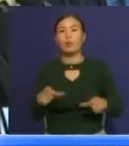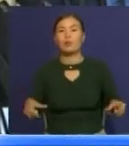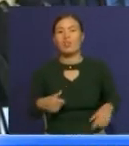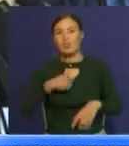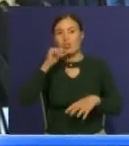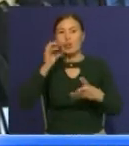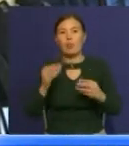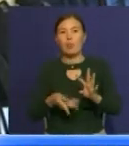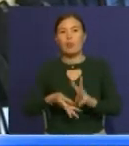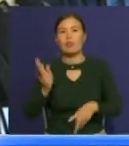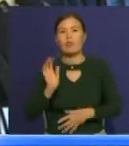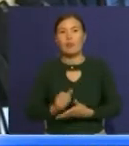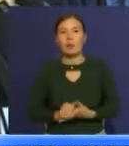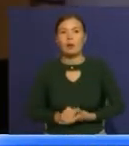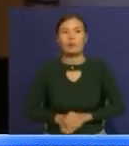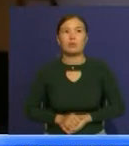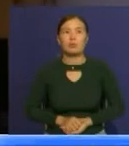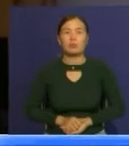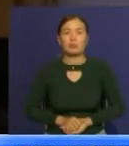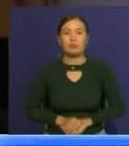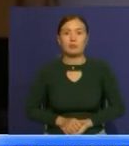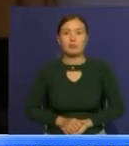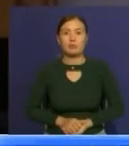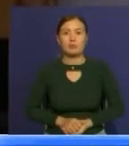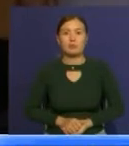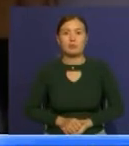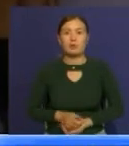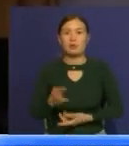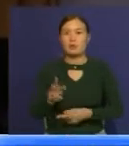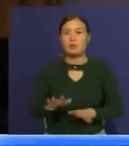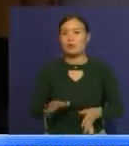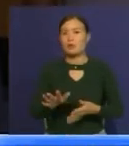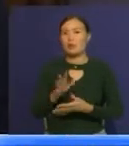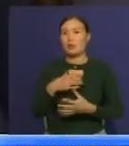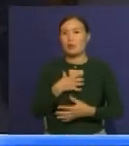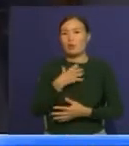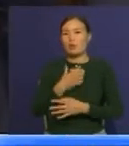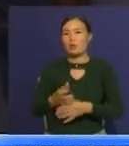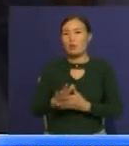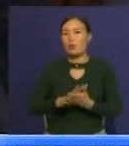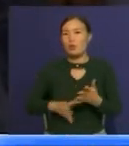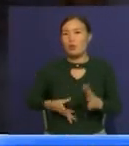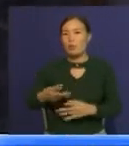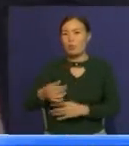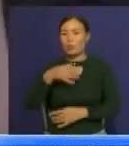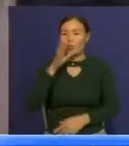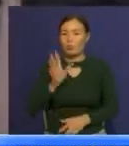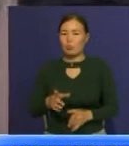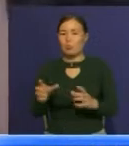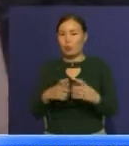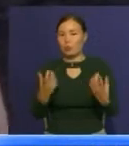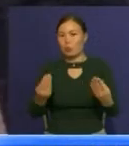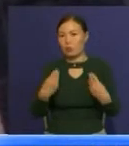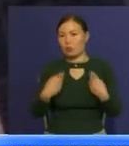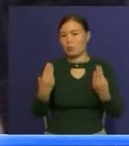могут получить внятную информацию. Слушайте, с 9 часов здесь торчим, да? Ну никого ничего не добьешься. Бумажки приносят одни, так